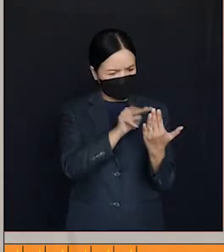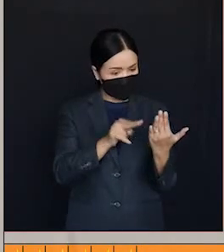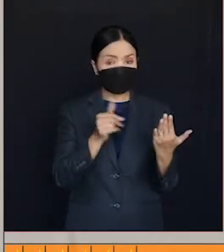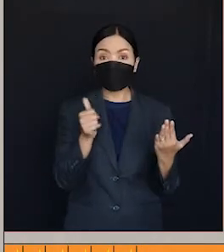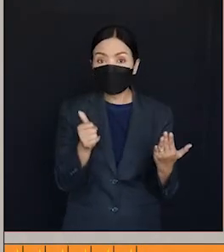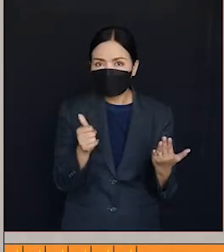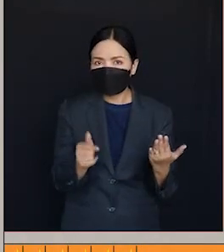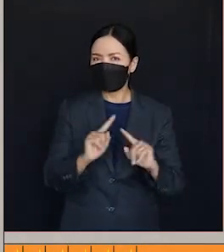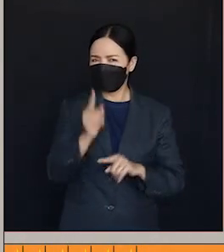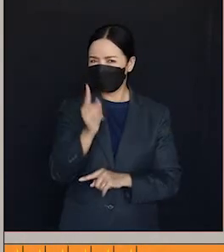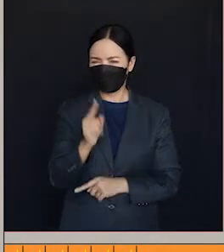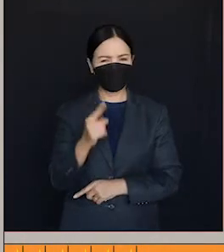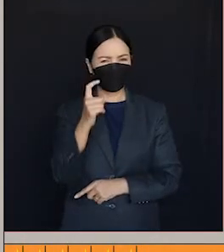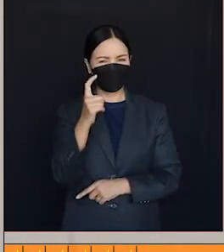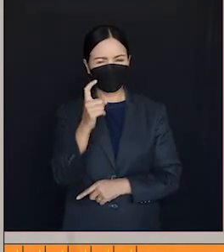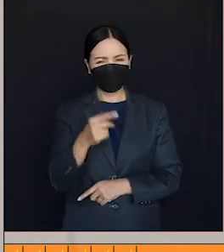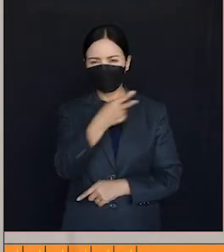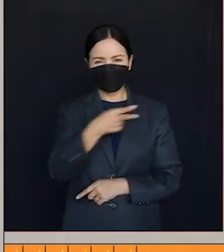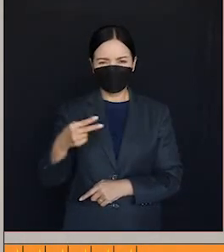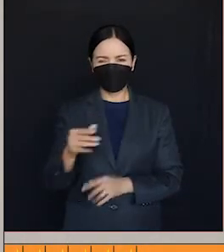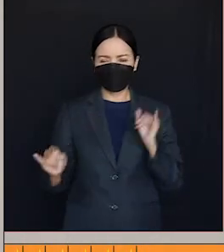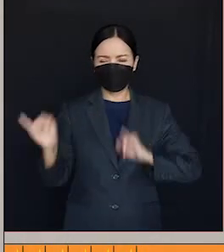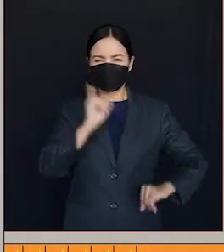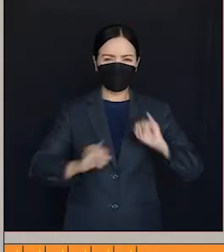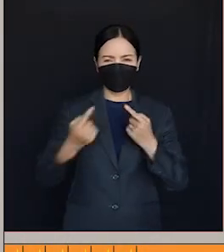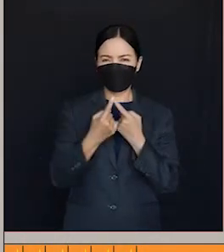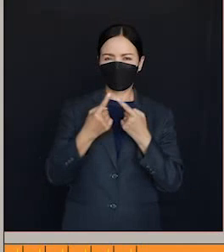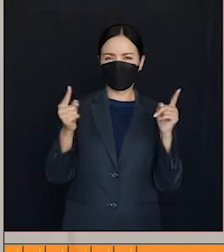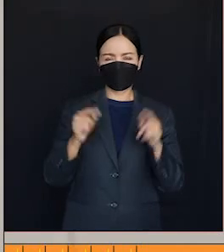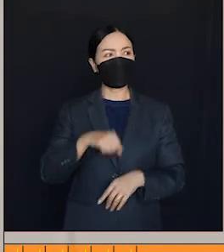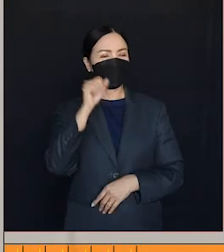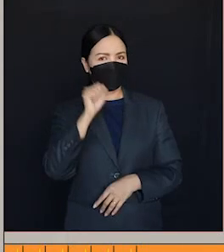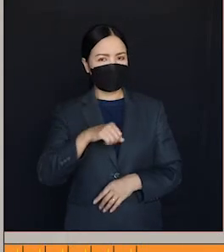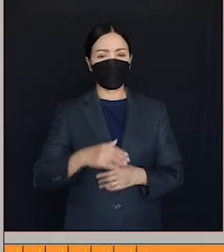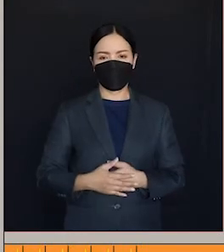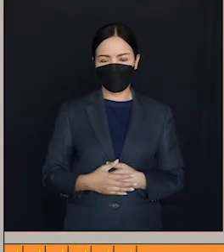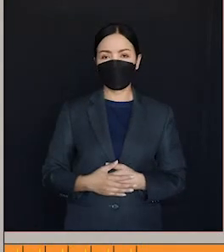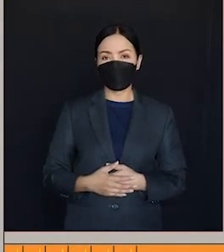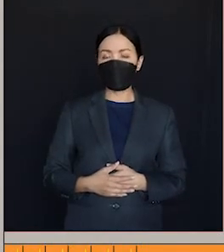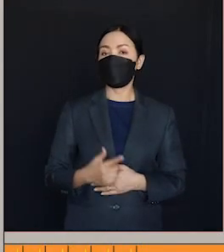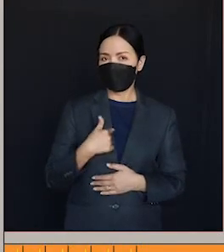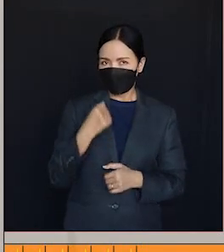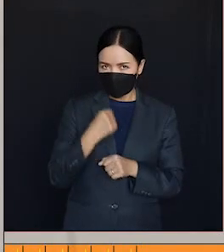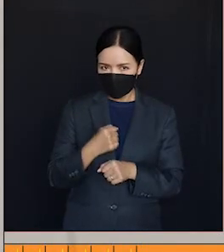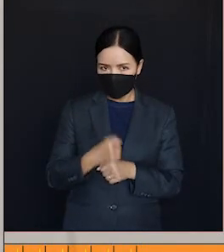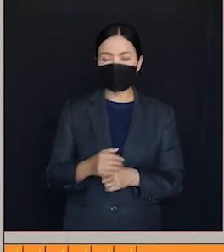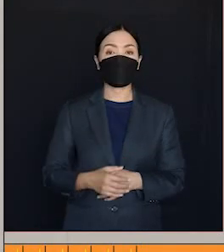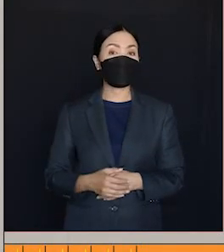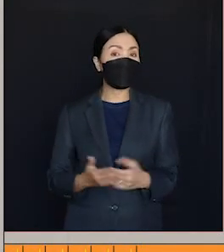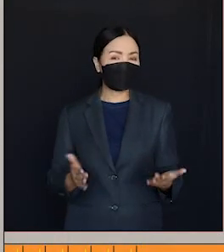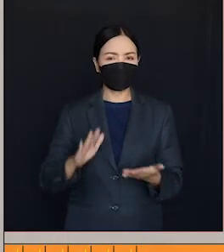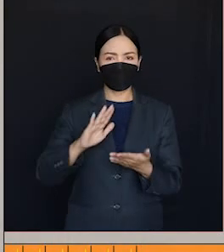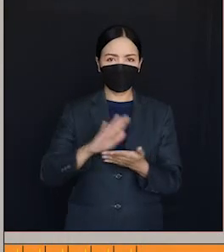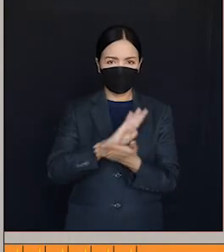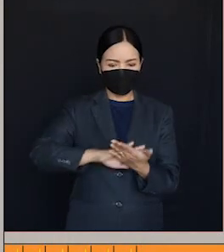แต่จริงๆไม่ได้ ไม่ได้ค่ะวยากรณ์ต่างกันเยอะมาก ใช่เพราะฉะนั้นเนี่ยสิ่งที่เราทำก็คือสับมิดเอก